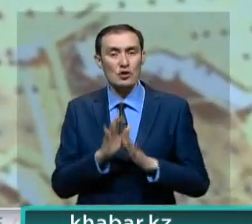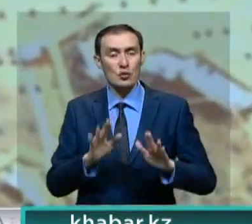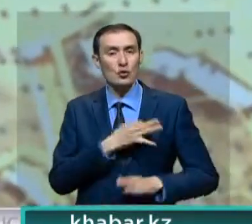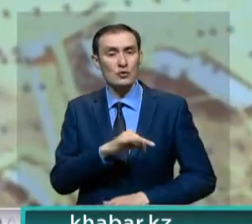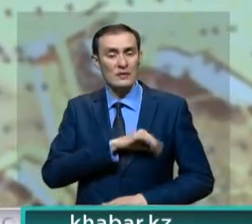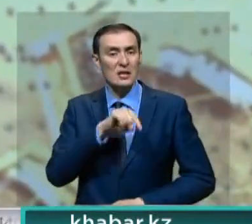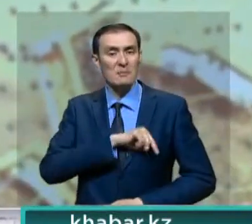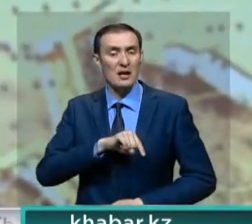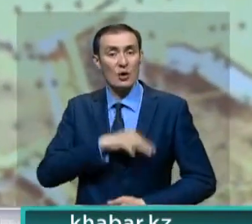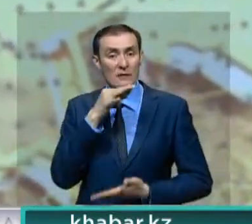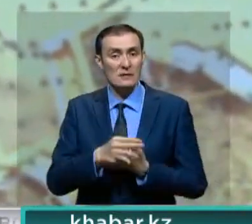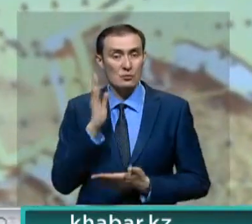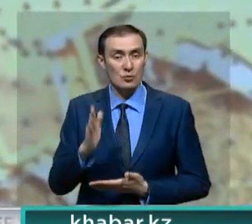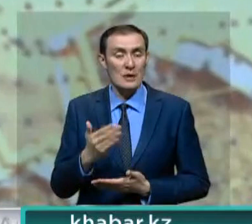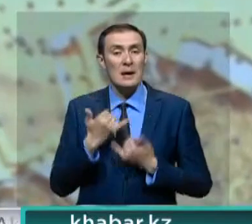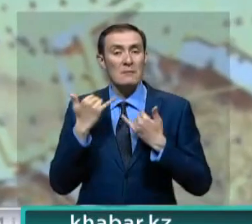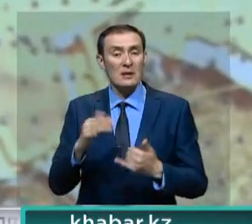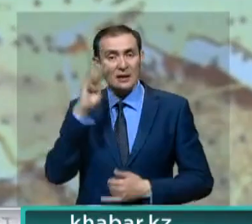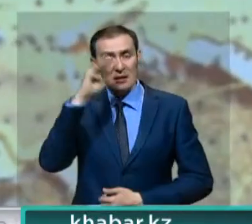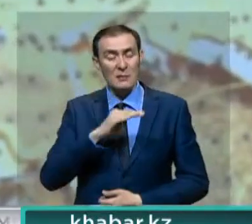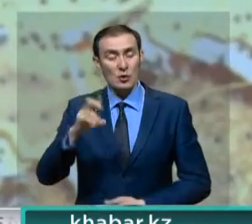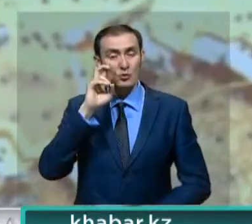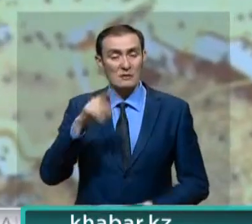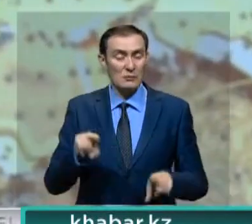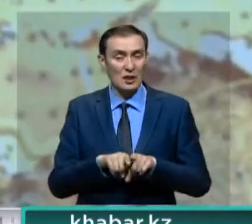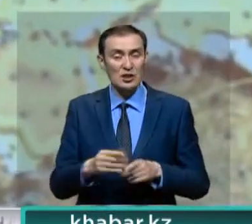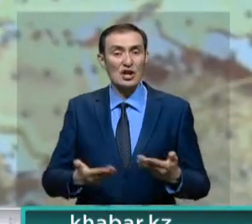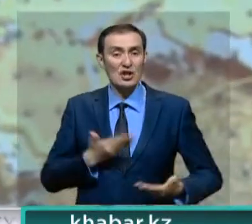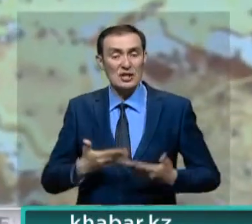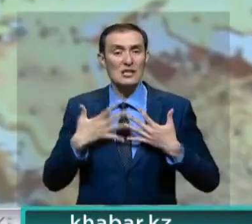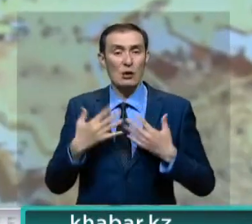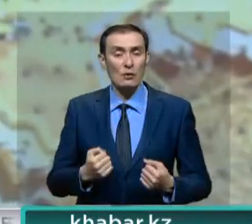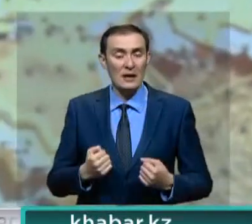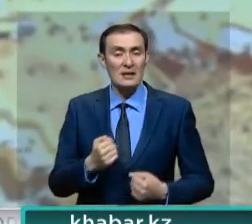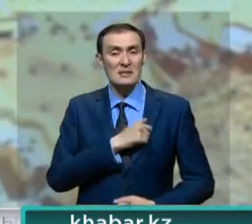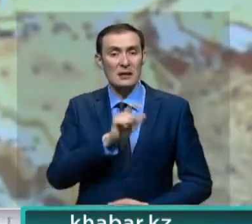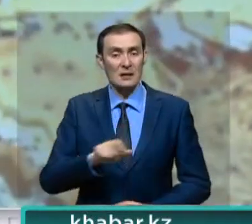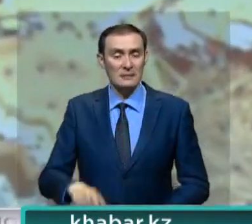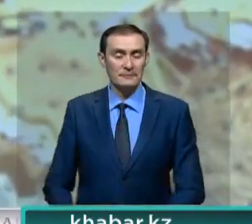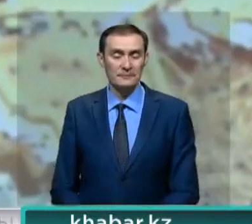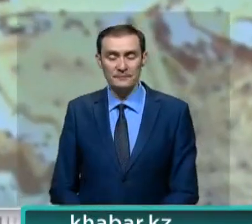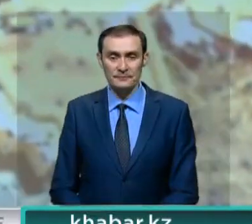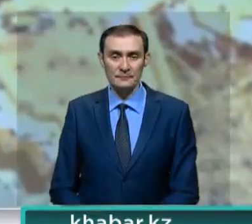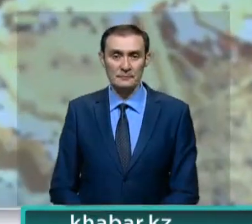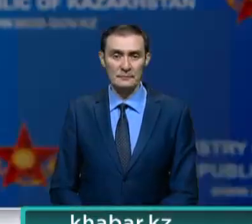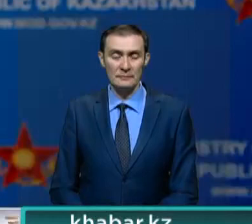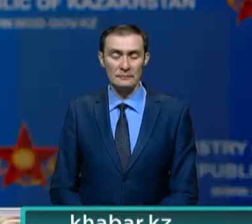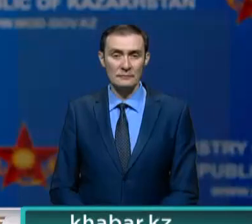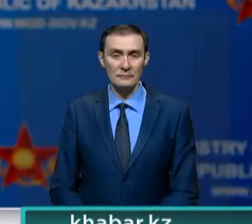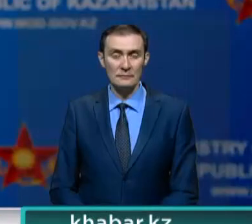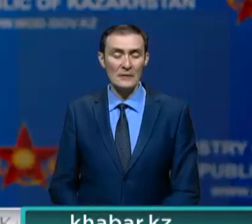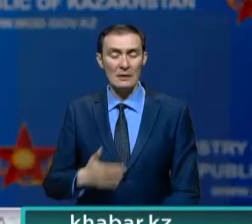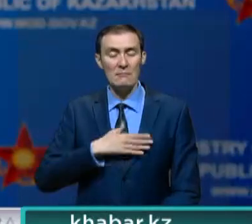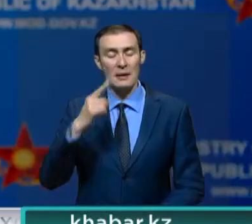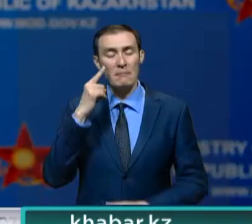юридическую, но и моральную ответственность перед родителями и государством за жизнь и здоровье подчиненных военнослужащих. Мы